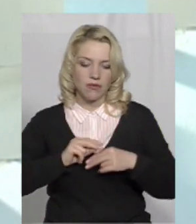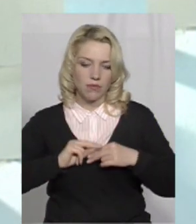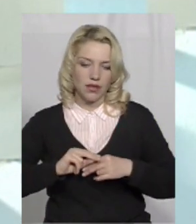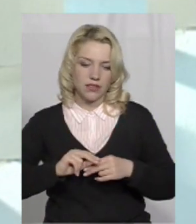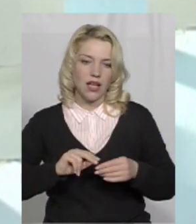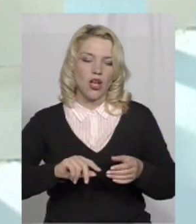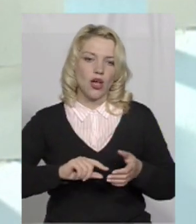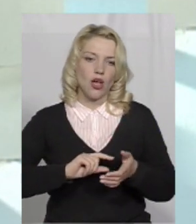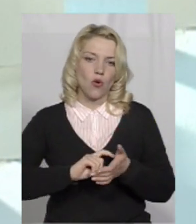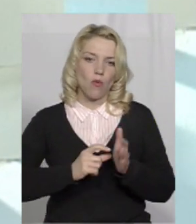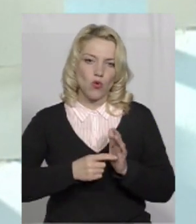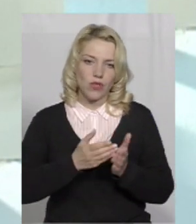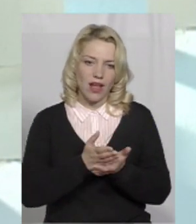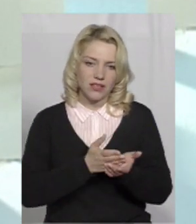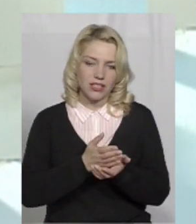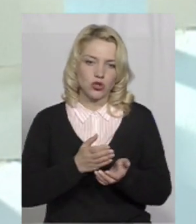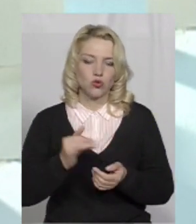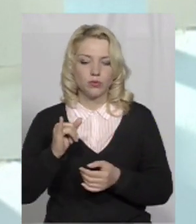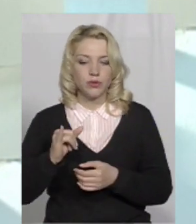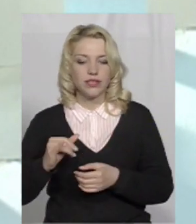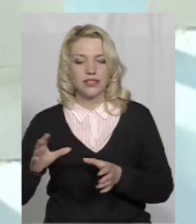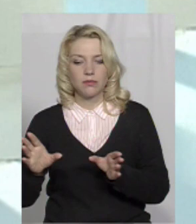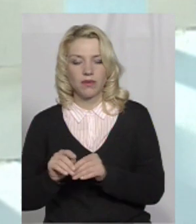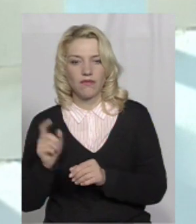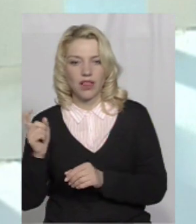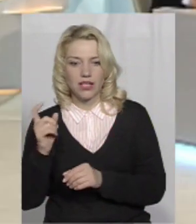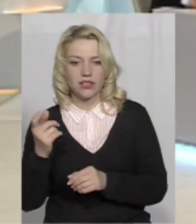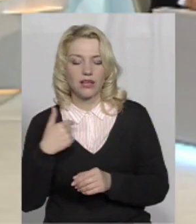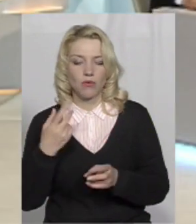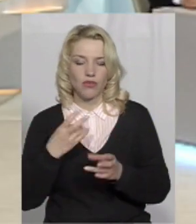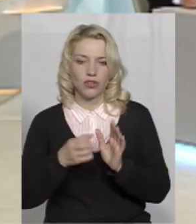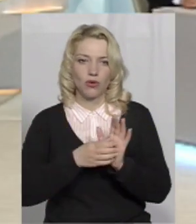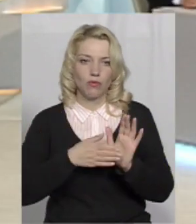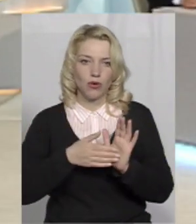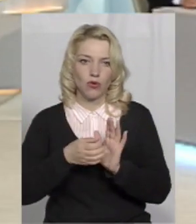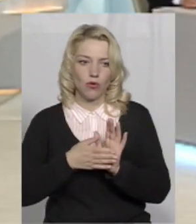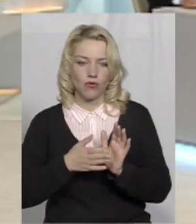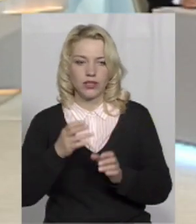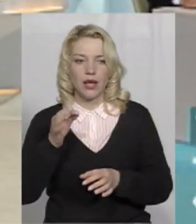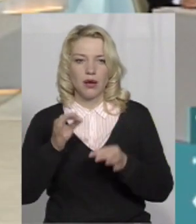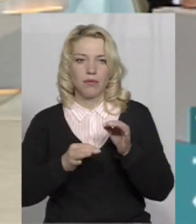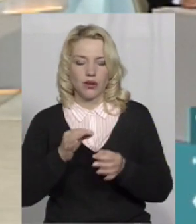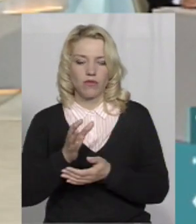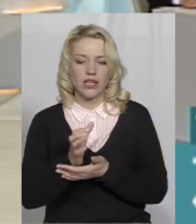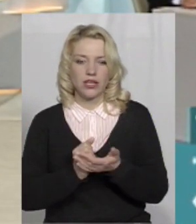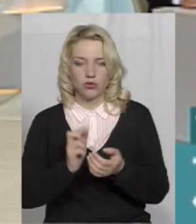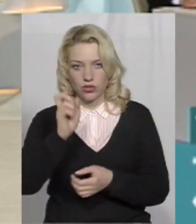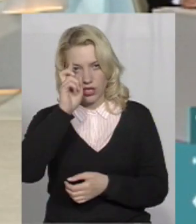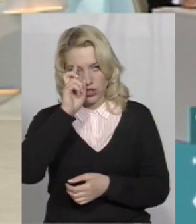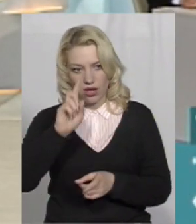і співвласників. Ми повинні довести, що ми повинні обліковувати той природний і ресурс нашої держави,